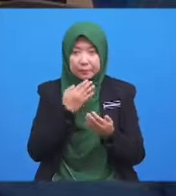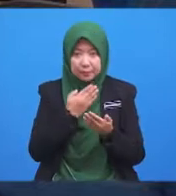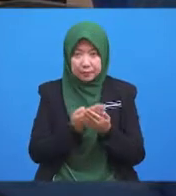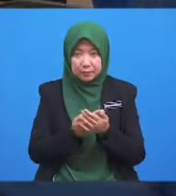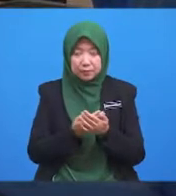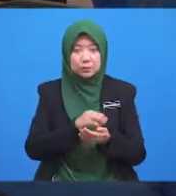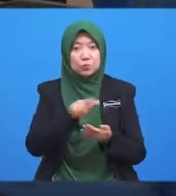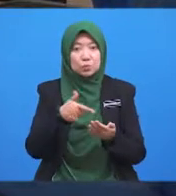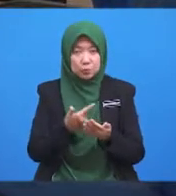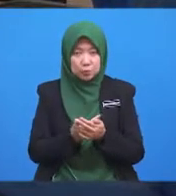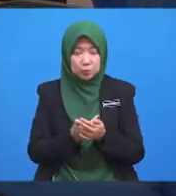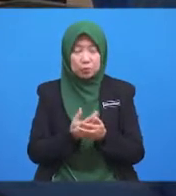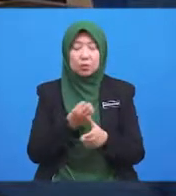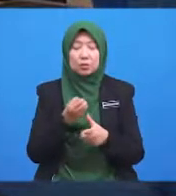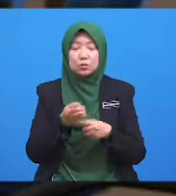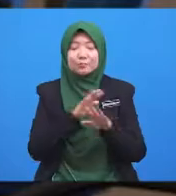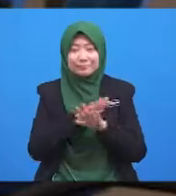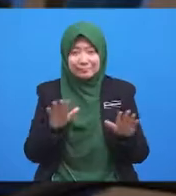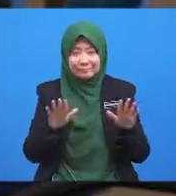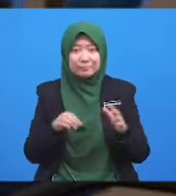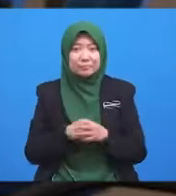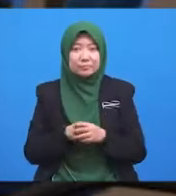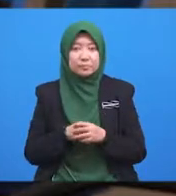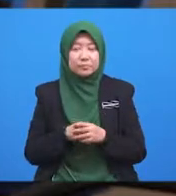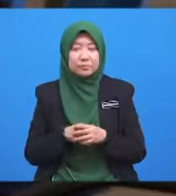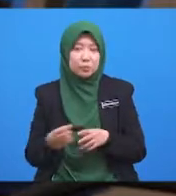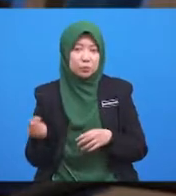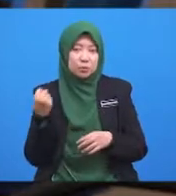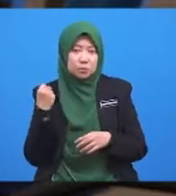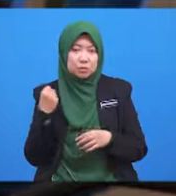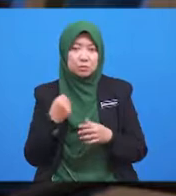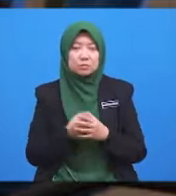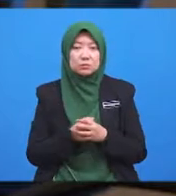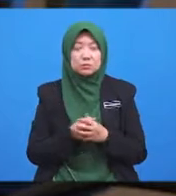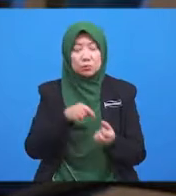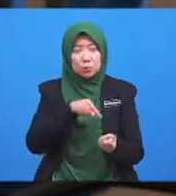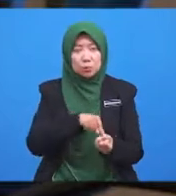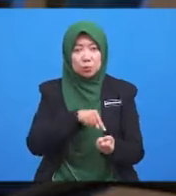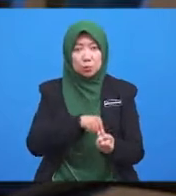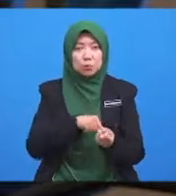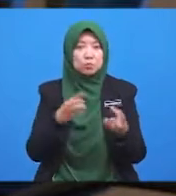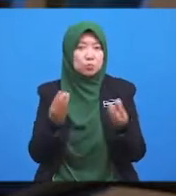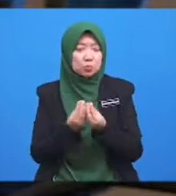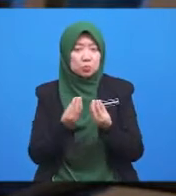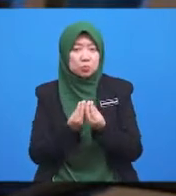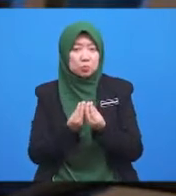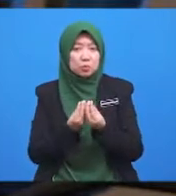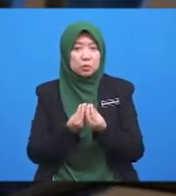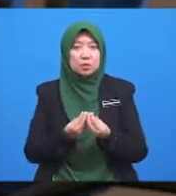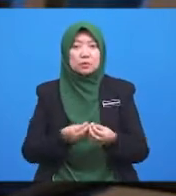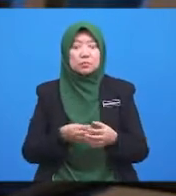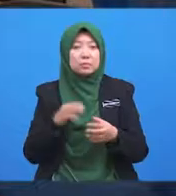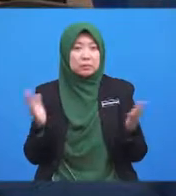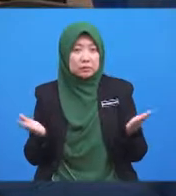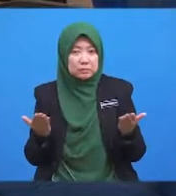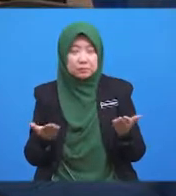secara keseluruhan atau tidak. Kekuatan kontraksi otot bergantung pada jumlah gentian saraf yang